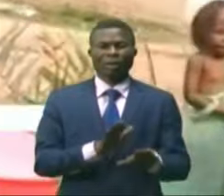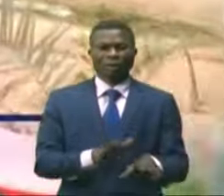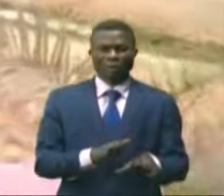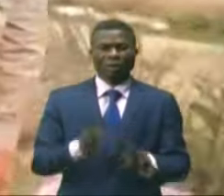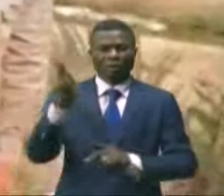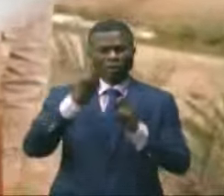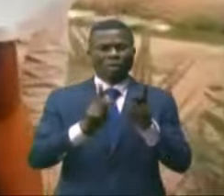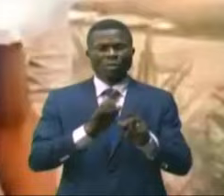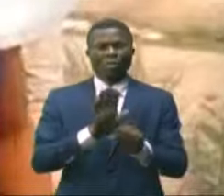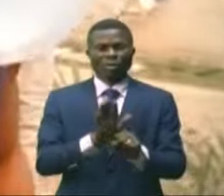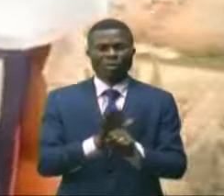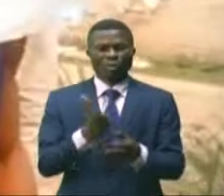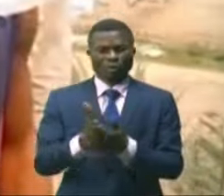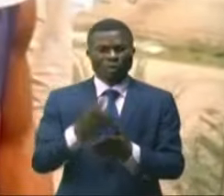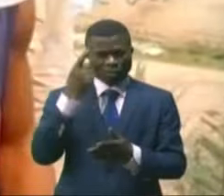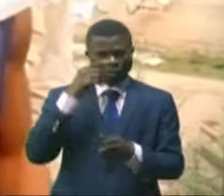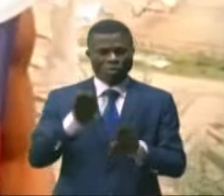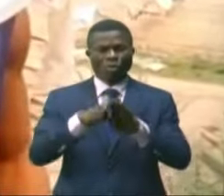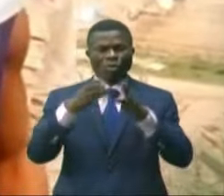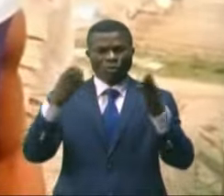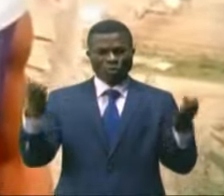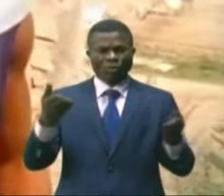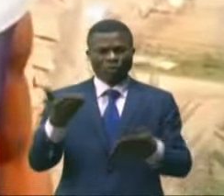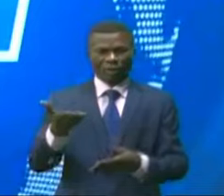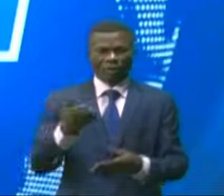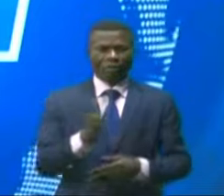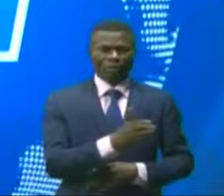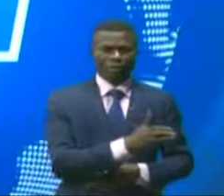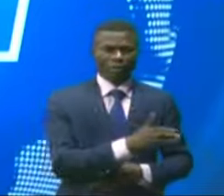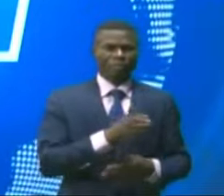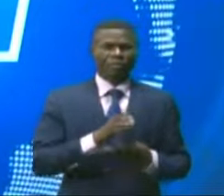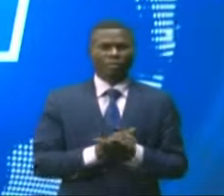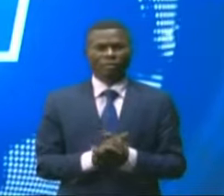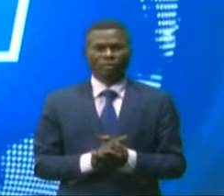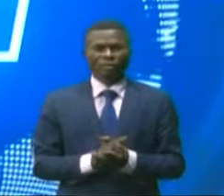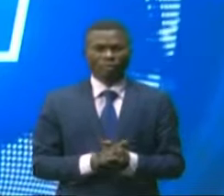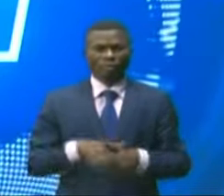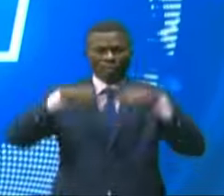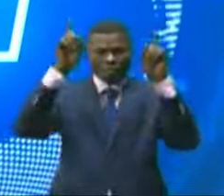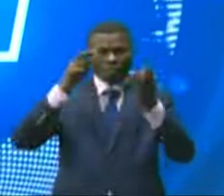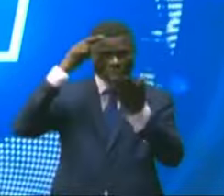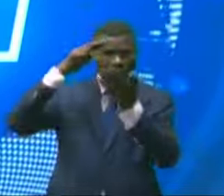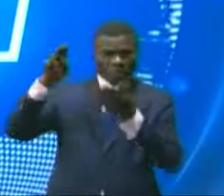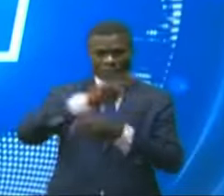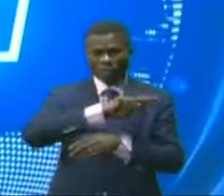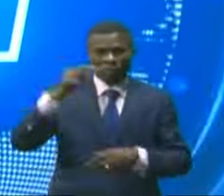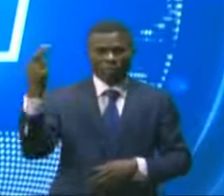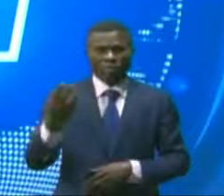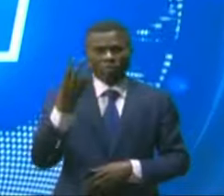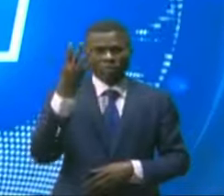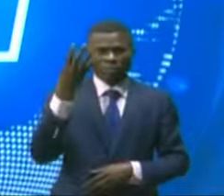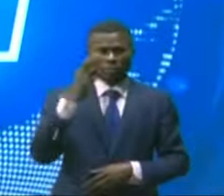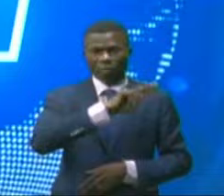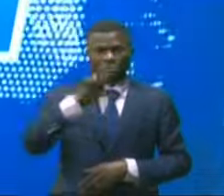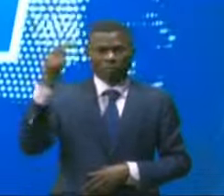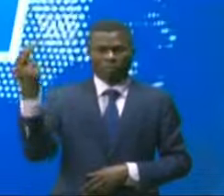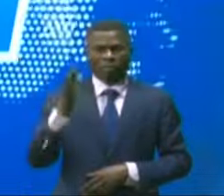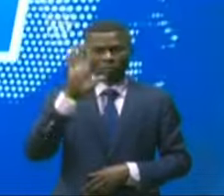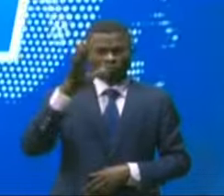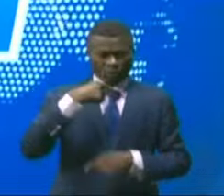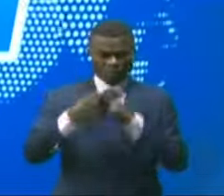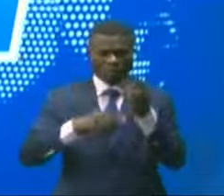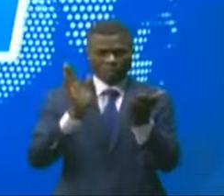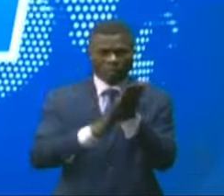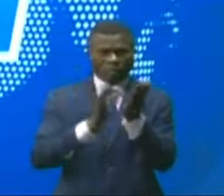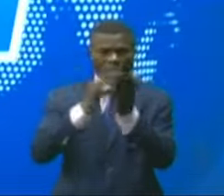la population pour ses vacances parlementaires. L'année académique 2024 et 2025 vient de démarrer à